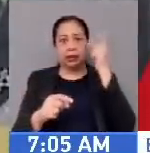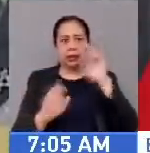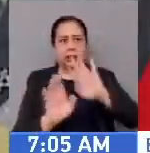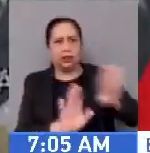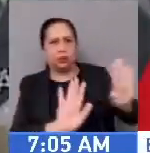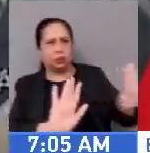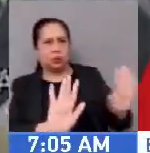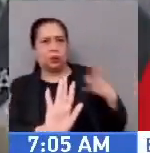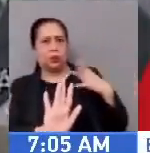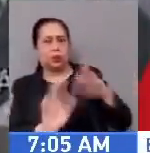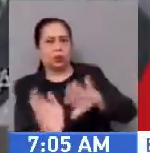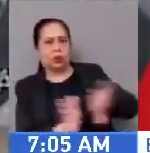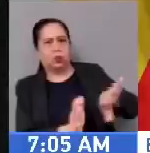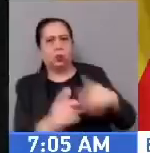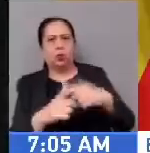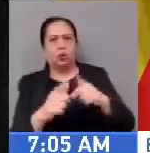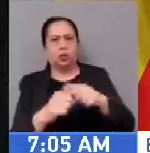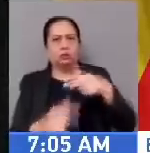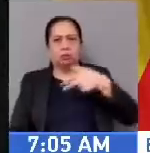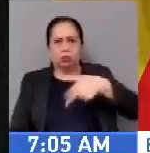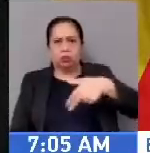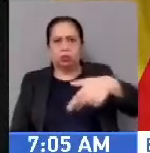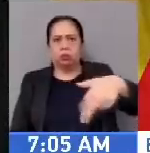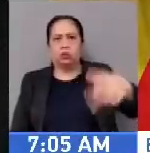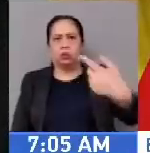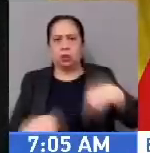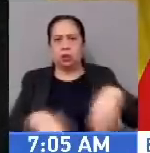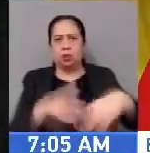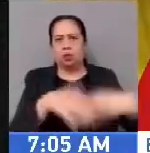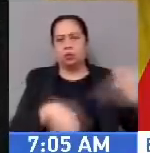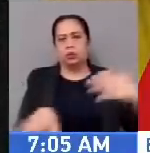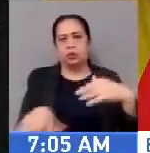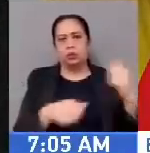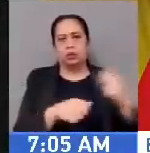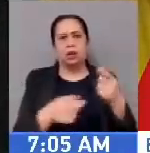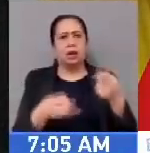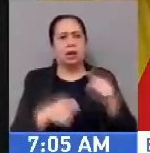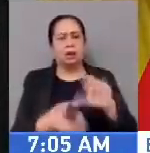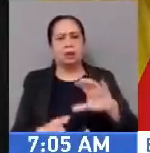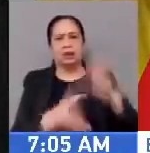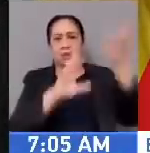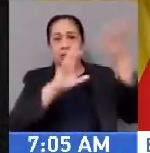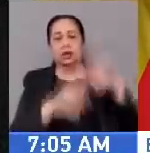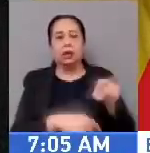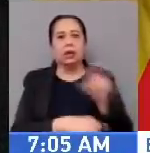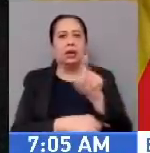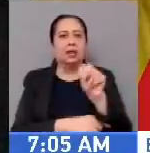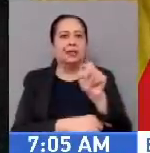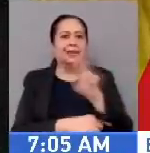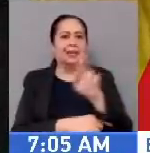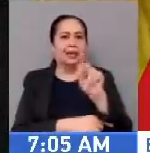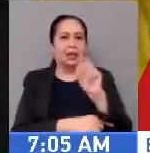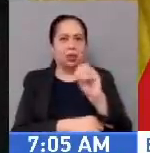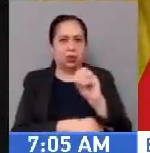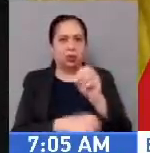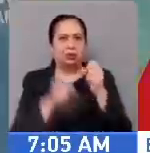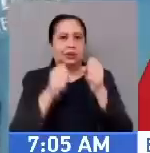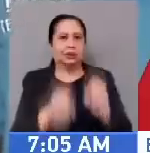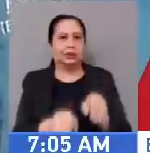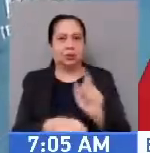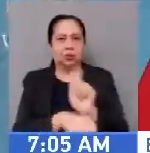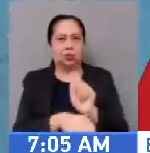saka sila naglakad palayo. Nangyari ang gulo sa Nazareno Street sa Barangay 232 sa Tondo, Maynila kaninang madaling